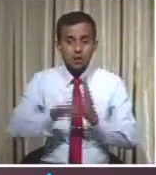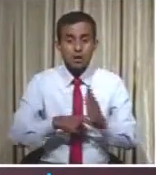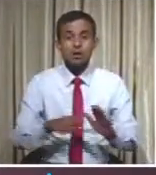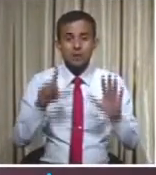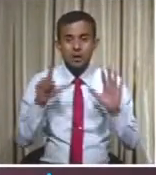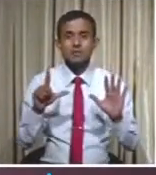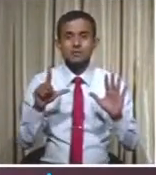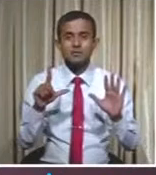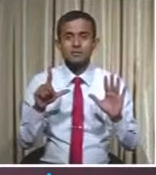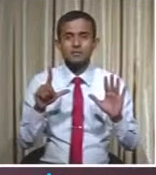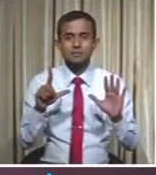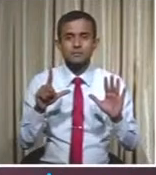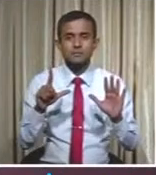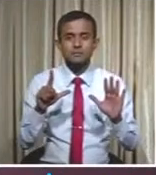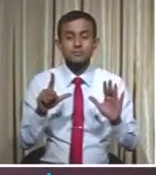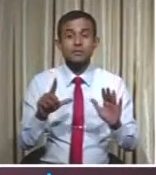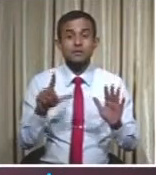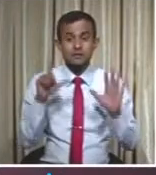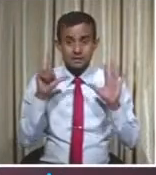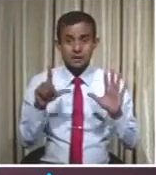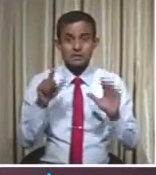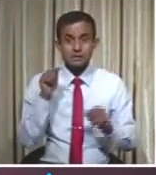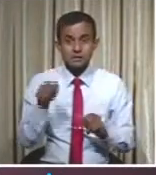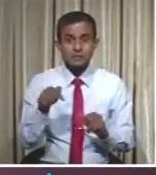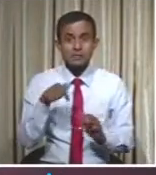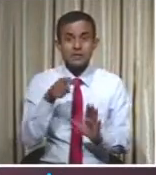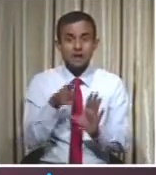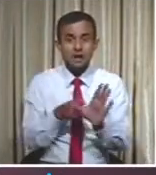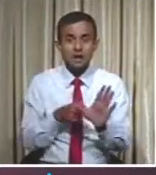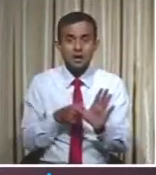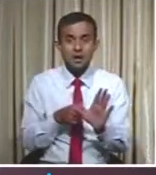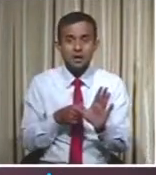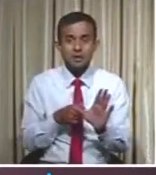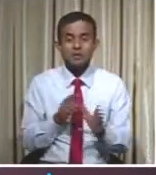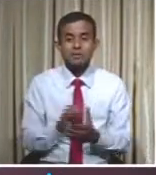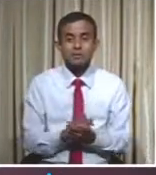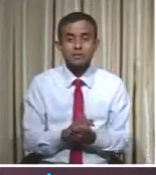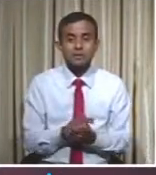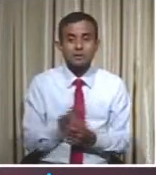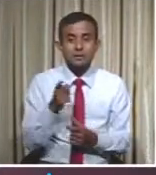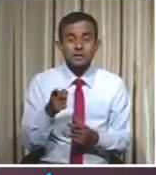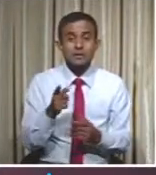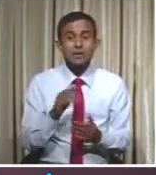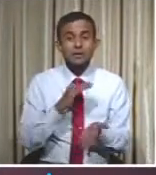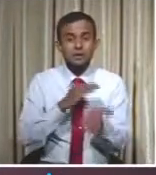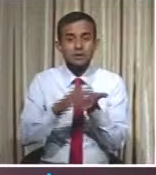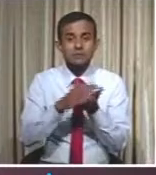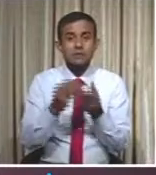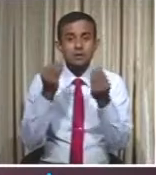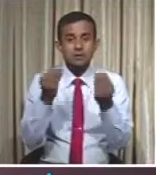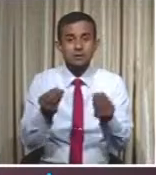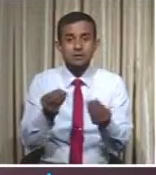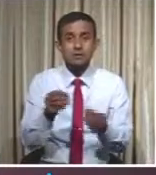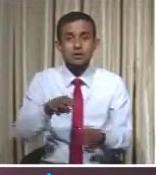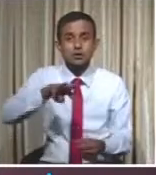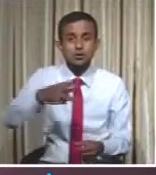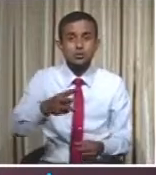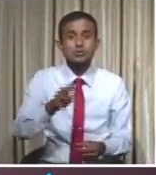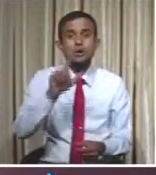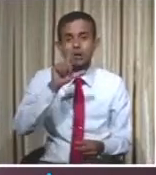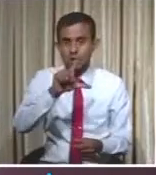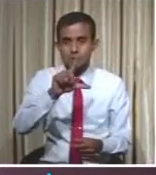7යි. ඒ 7ට මේ අවුරුද්දේ ඒ සේවාවන් ලැබලා තියෙන්නේ